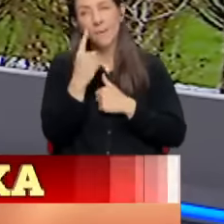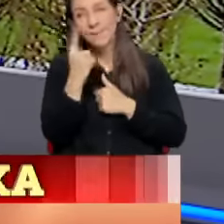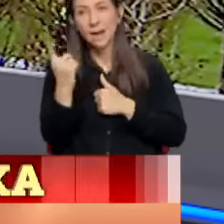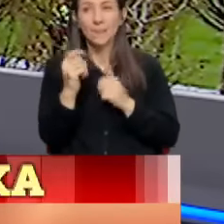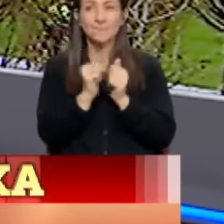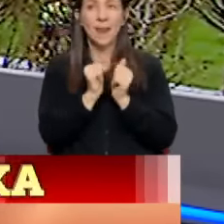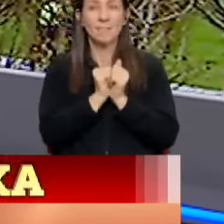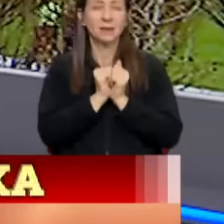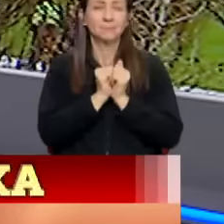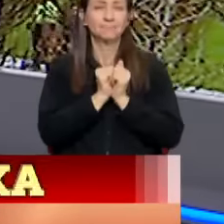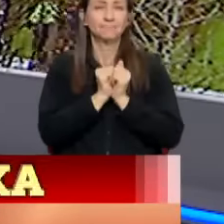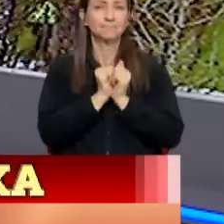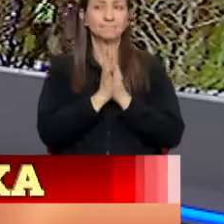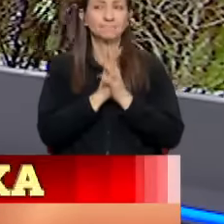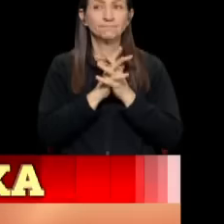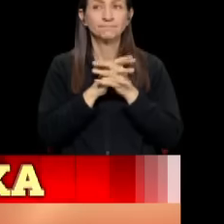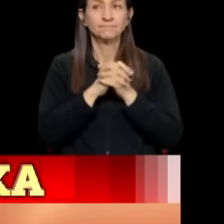hep birlikte.